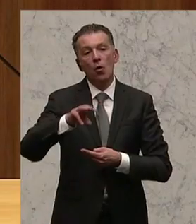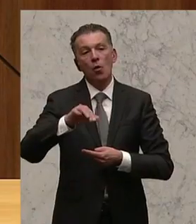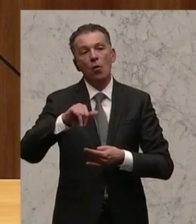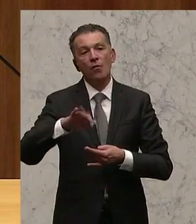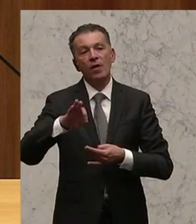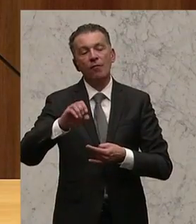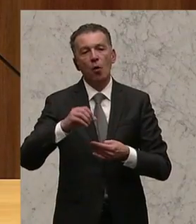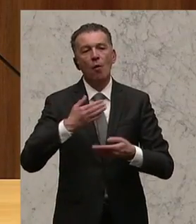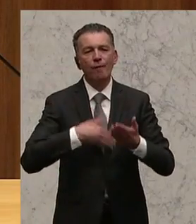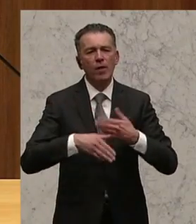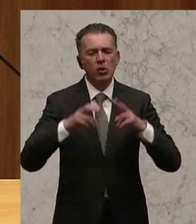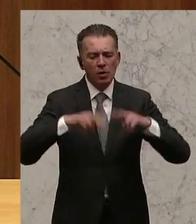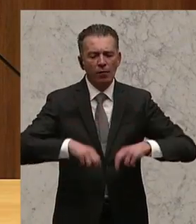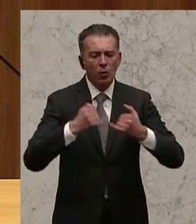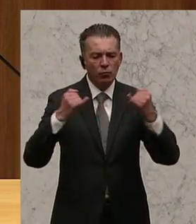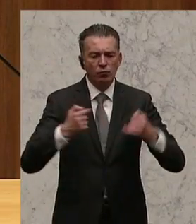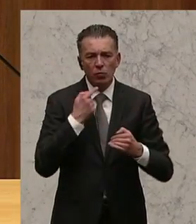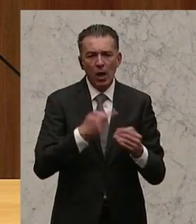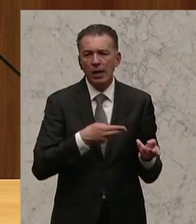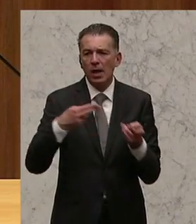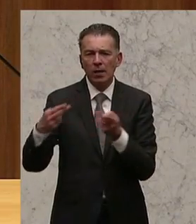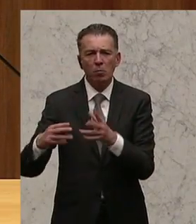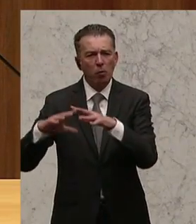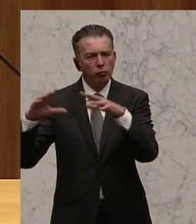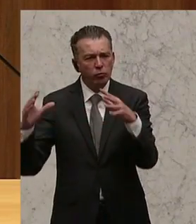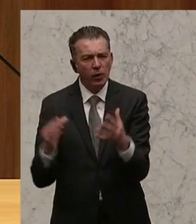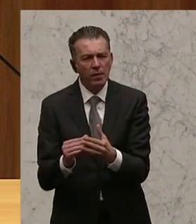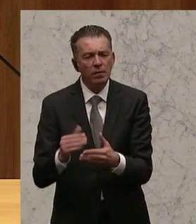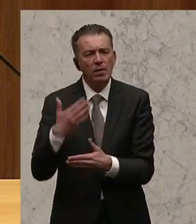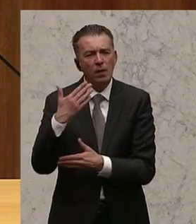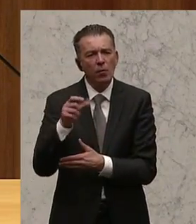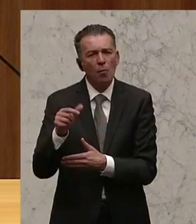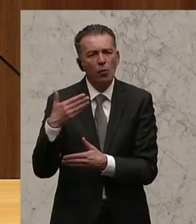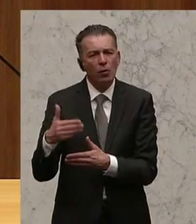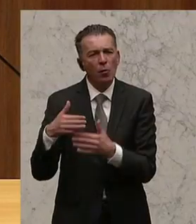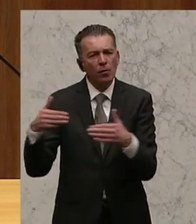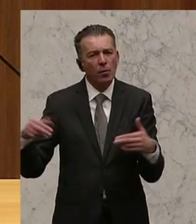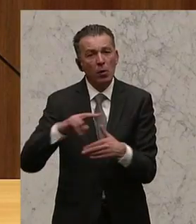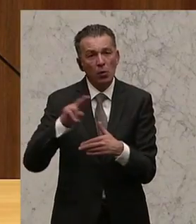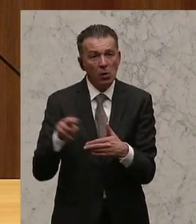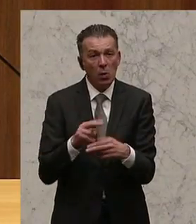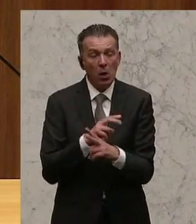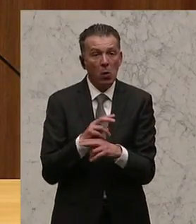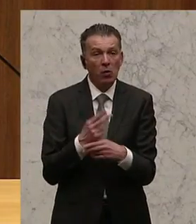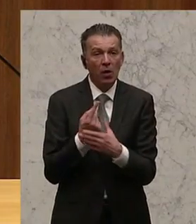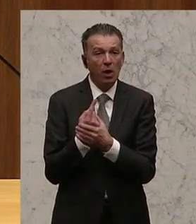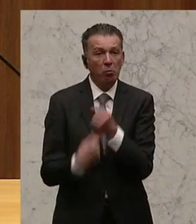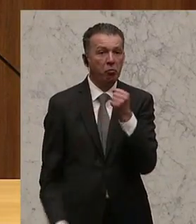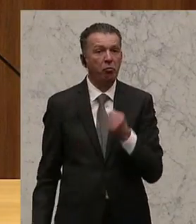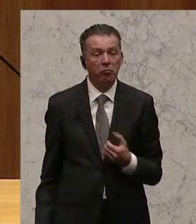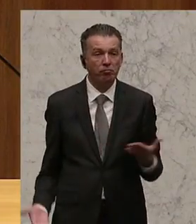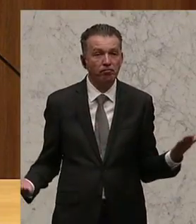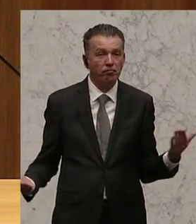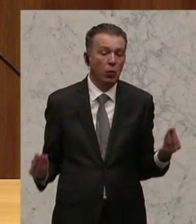ergeben, es geht um ein Exportvolumen von 550 Millionen, um das Österreich de facto umgefallen ist durch